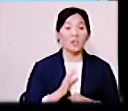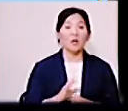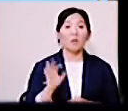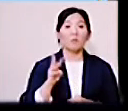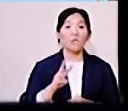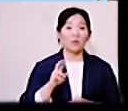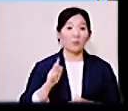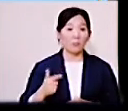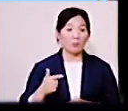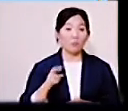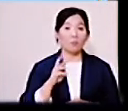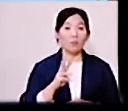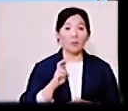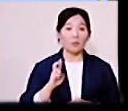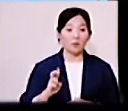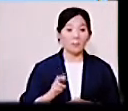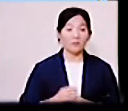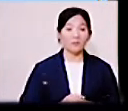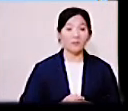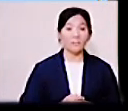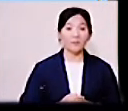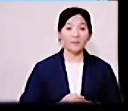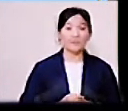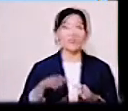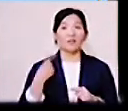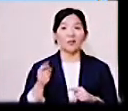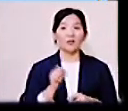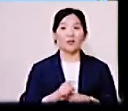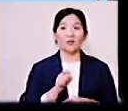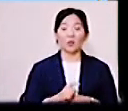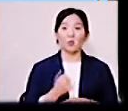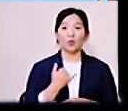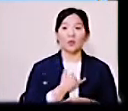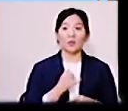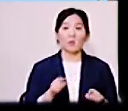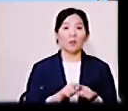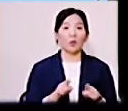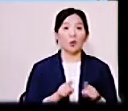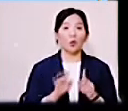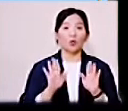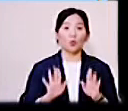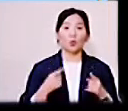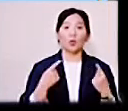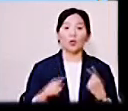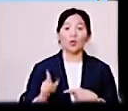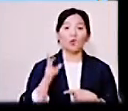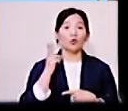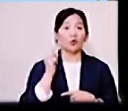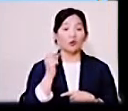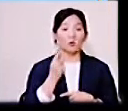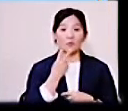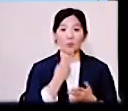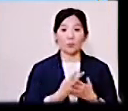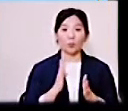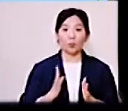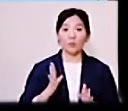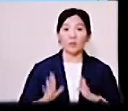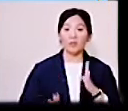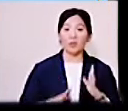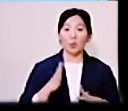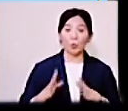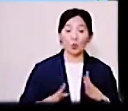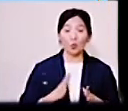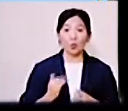0,15 мегабайта. Следующая задача у нас подобная, только другие числа. Давайте потренируемся. У